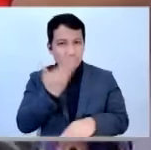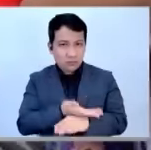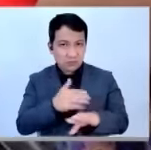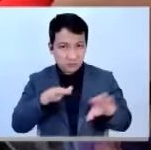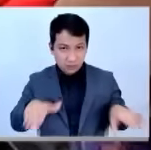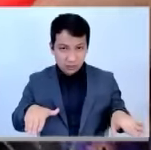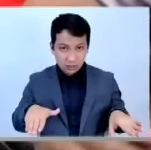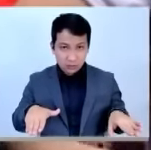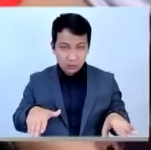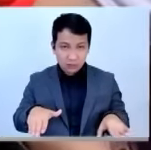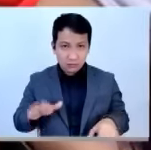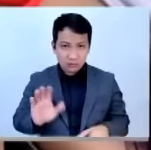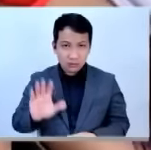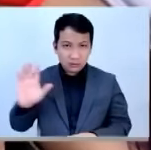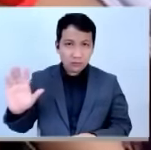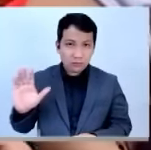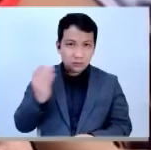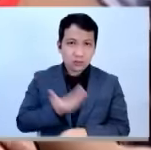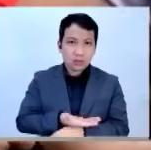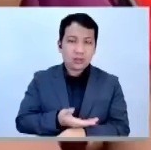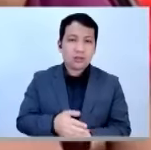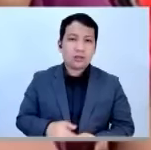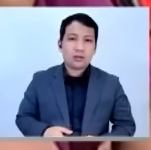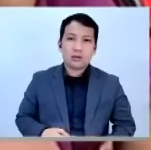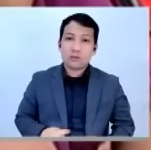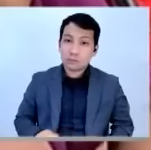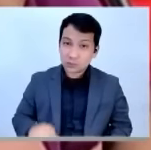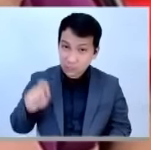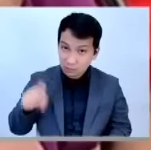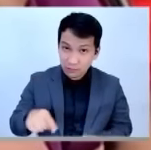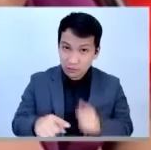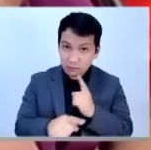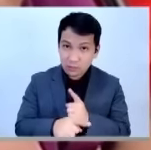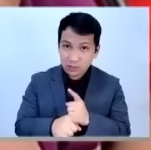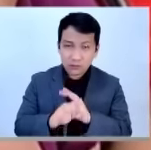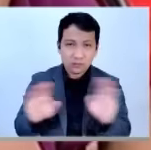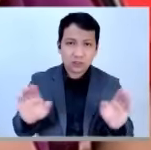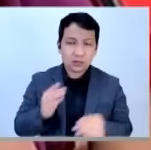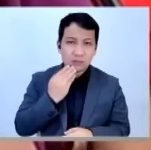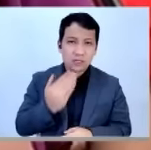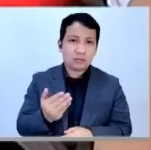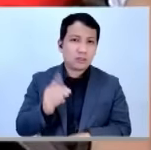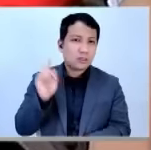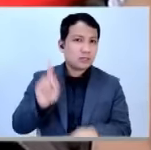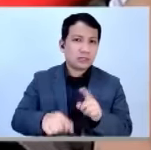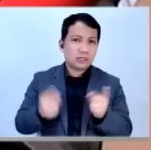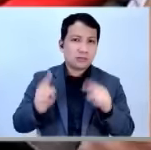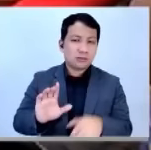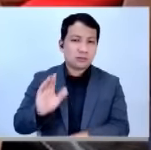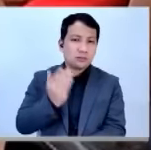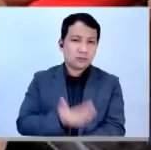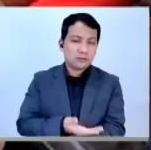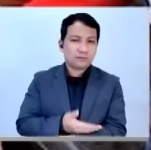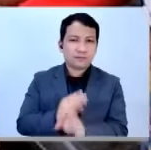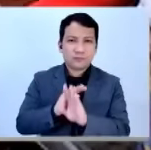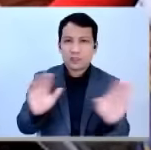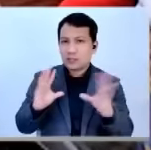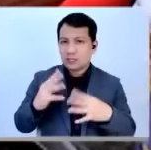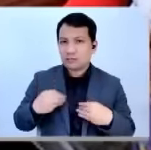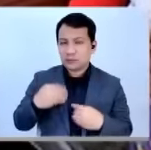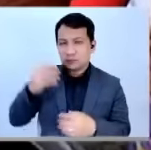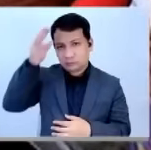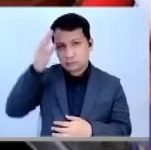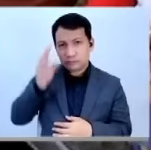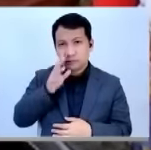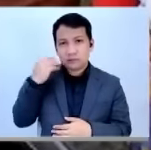may, mga anak. Dapat po ba yan? Pasalamat kayo, hindi sa inyo nangyari sa mga anak niyo yan. Hindi ka gusto ng mga magulang na mamatay yung mga anak